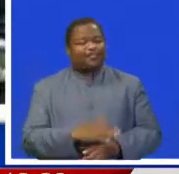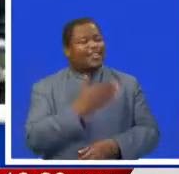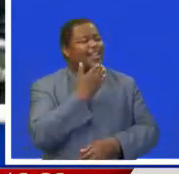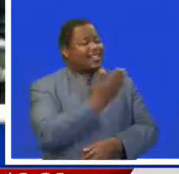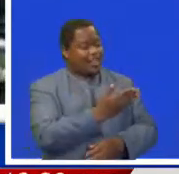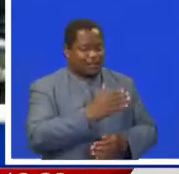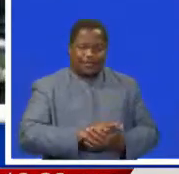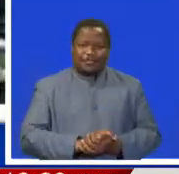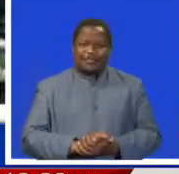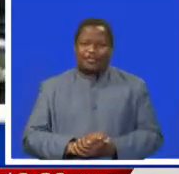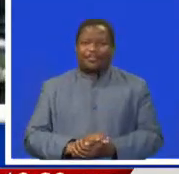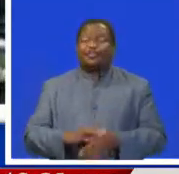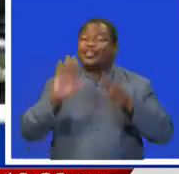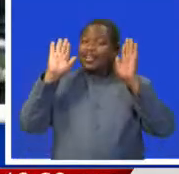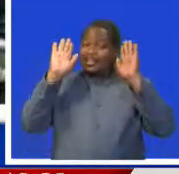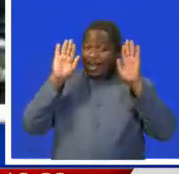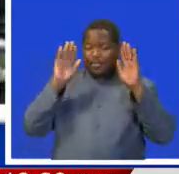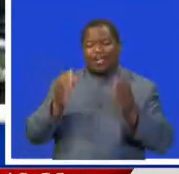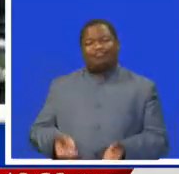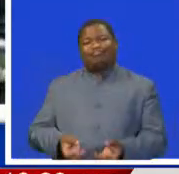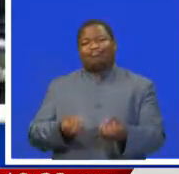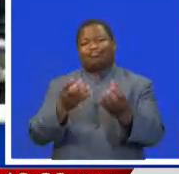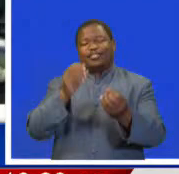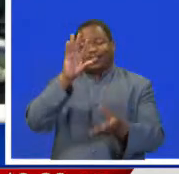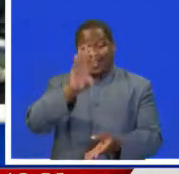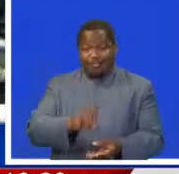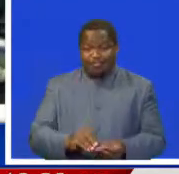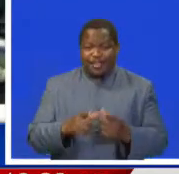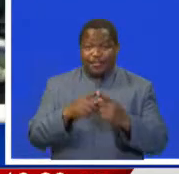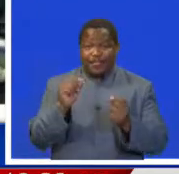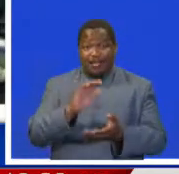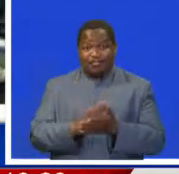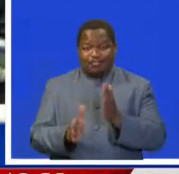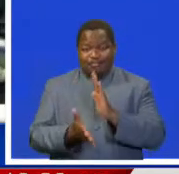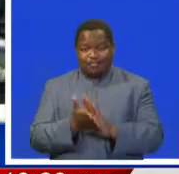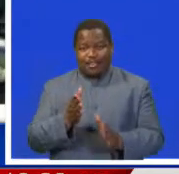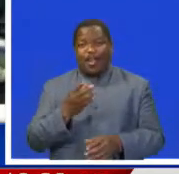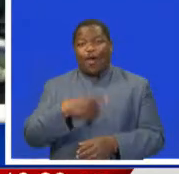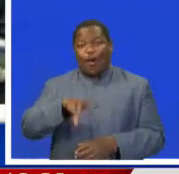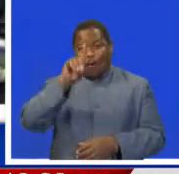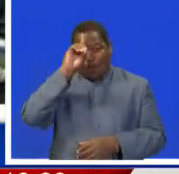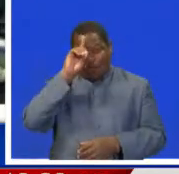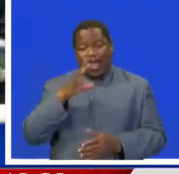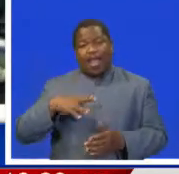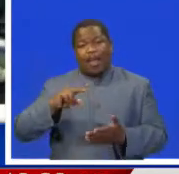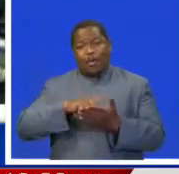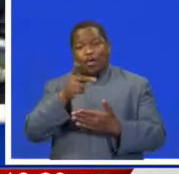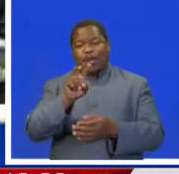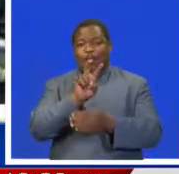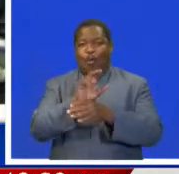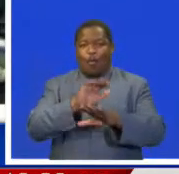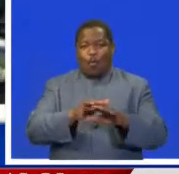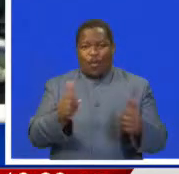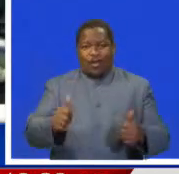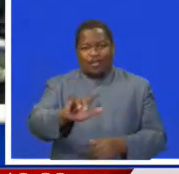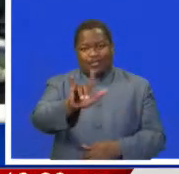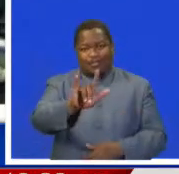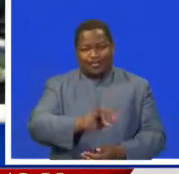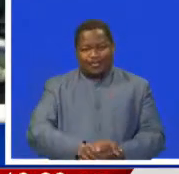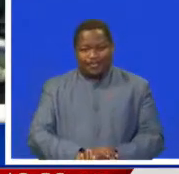Malanga mahle bese sesetona Tindzaba seMinisa Sembathi nifokothe kakhulu ukuhlasana nathi igcubekani iphephe kumkhuhlane COVID-19 isale kahle.